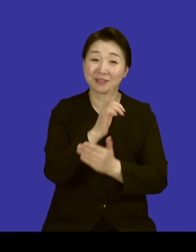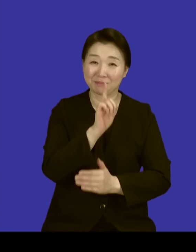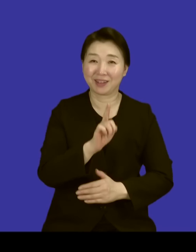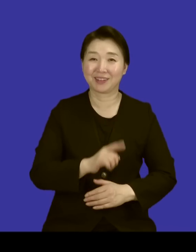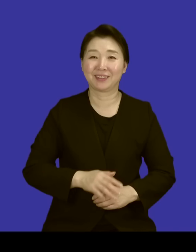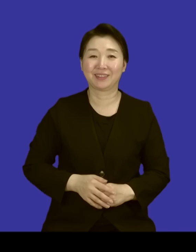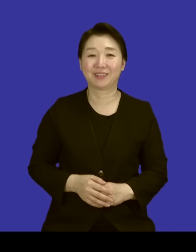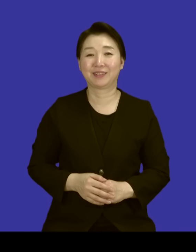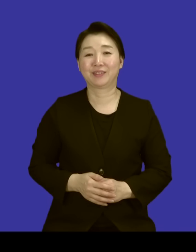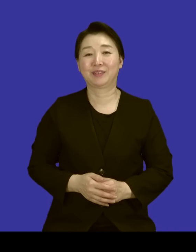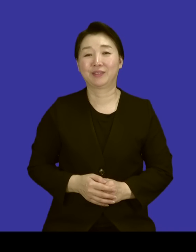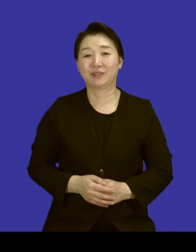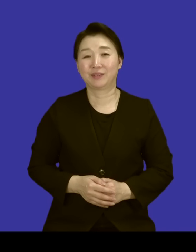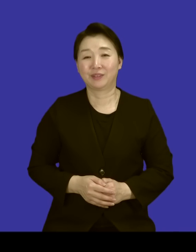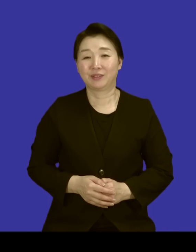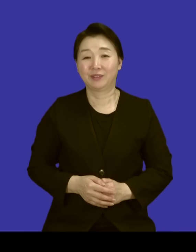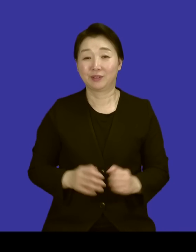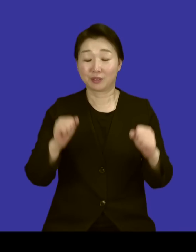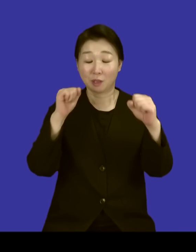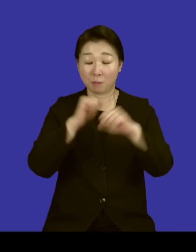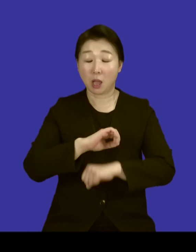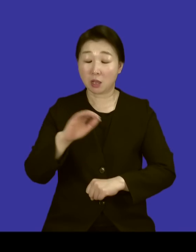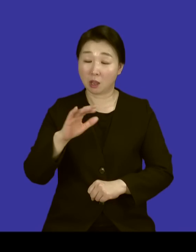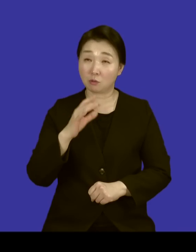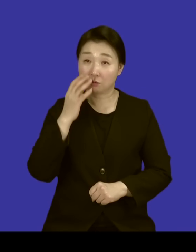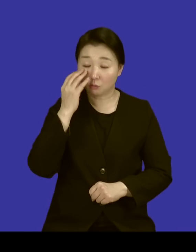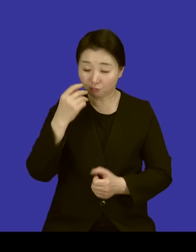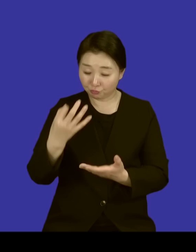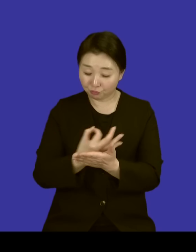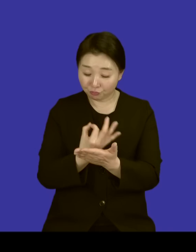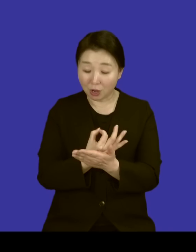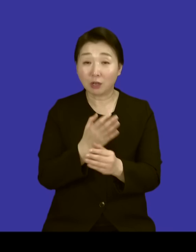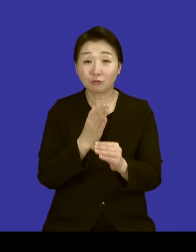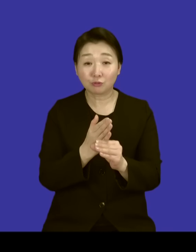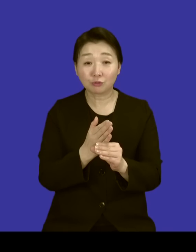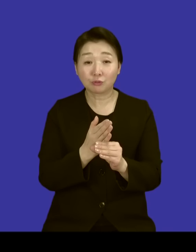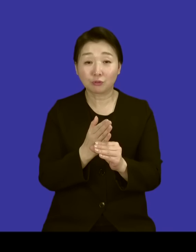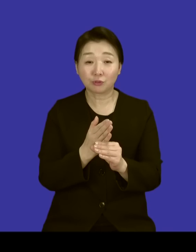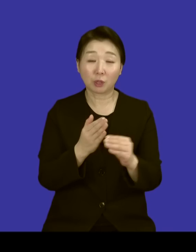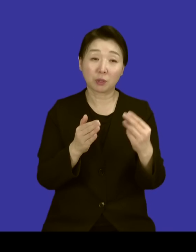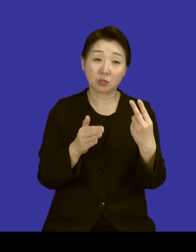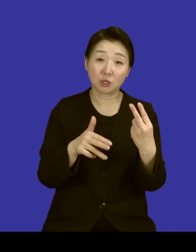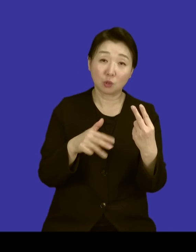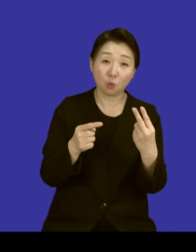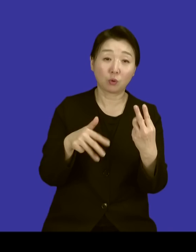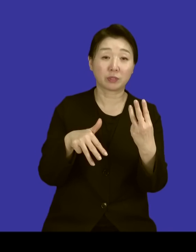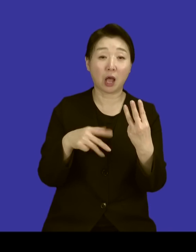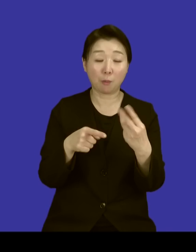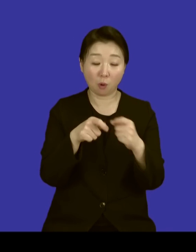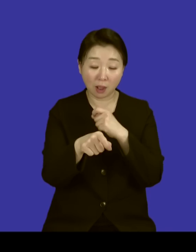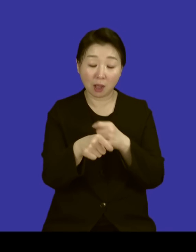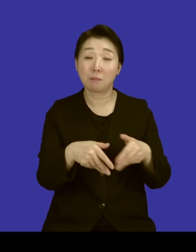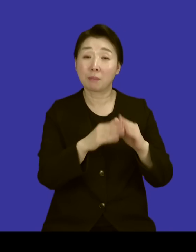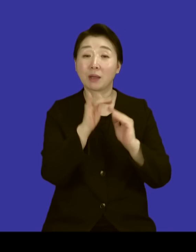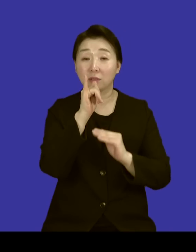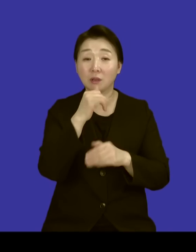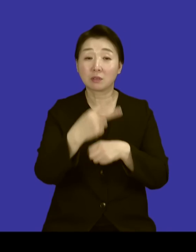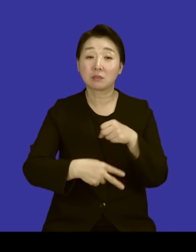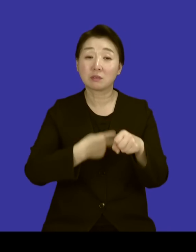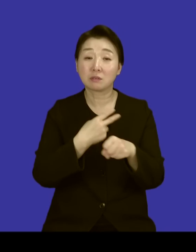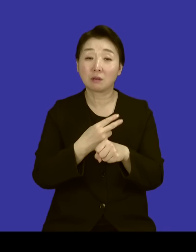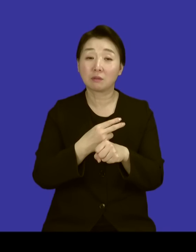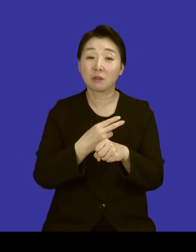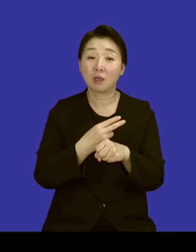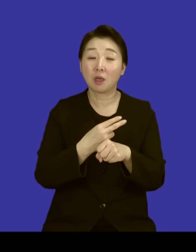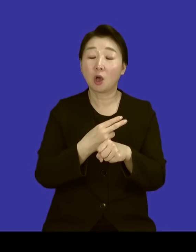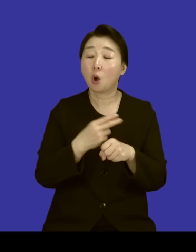해준 구호인데 근데 망하기는커녕 잘 됐잖아요. 네. 그래서 2호점, 3호점이 생기니까 그 다음 2년은 언제까지